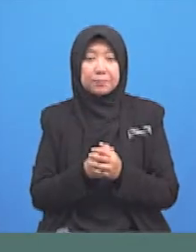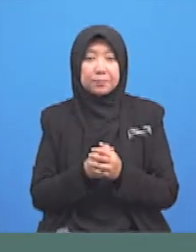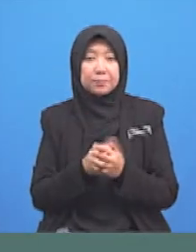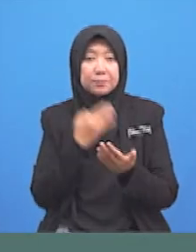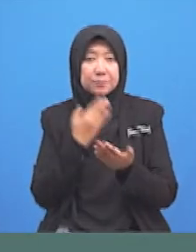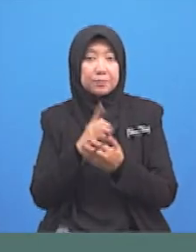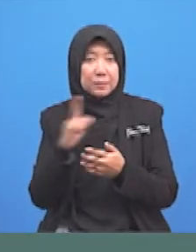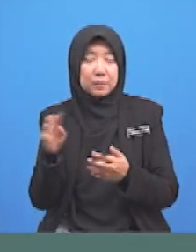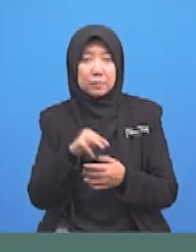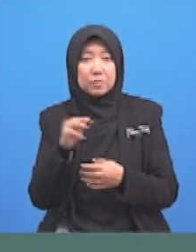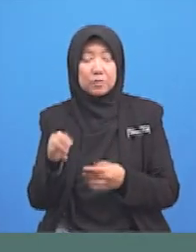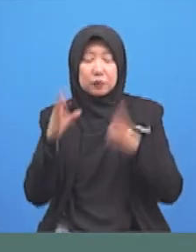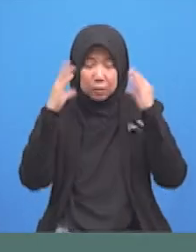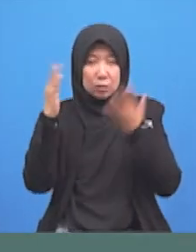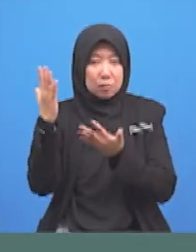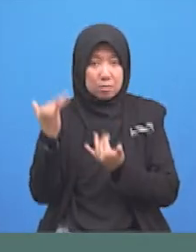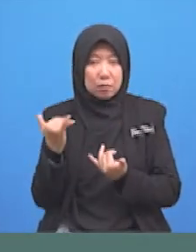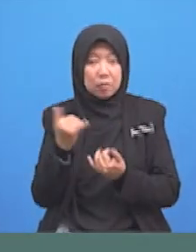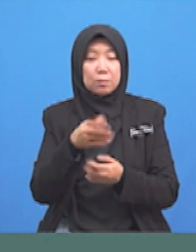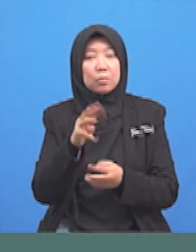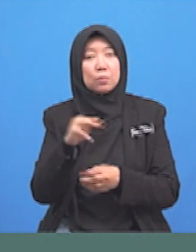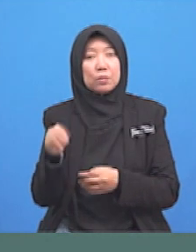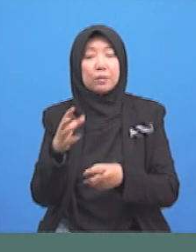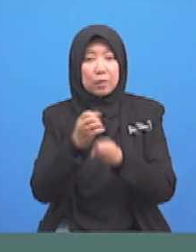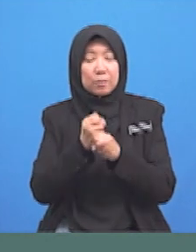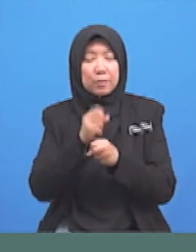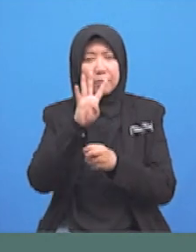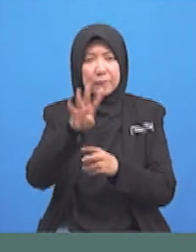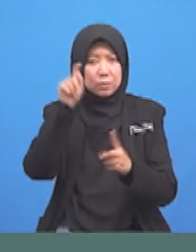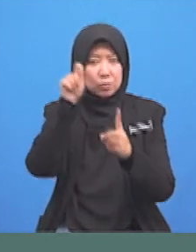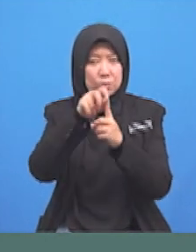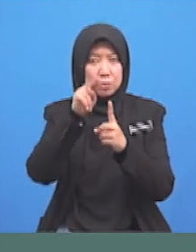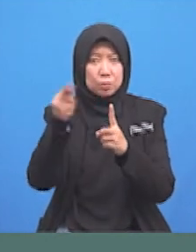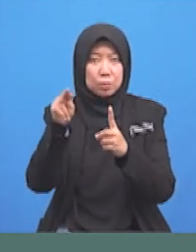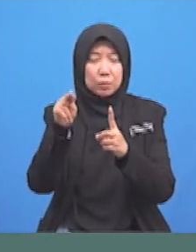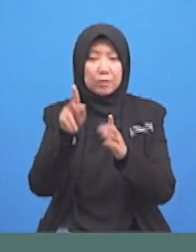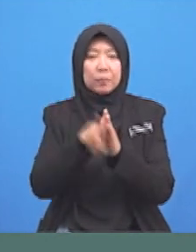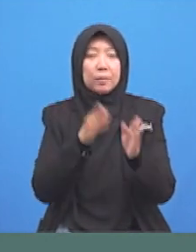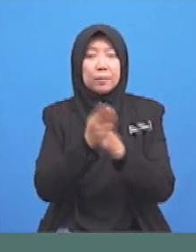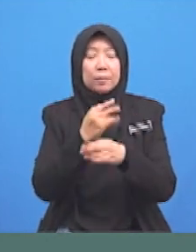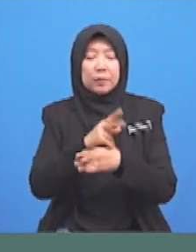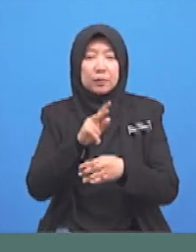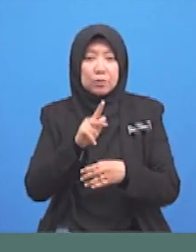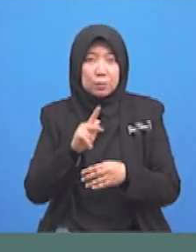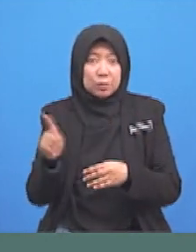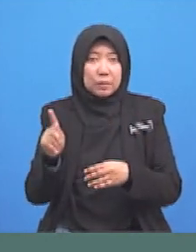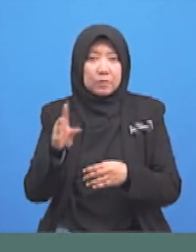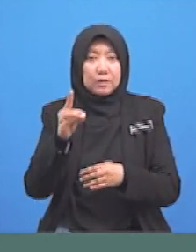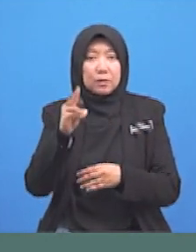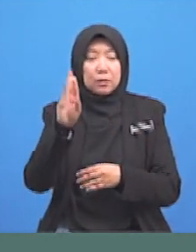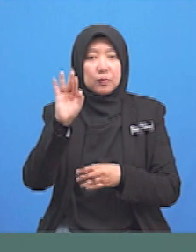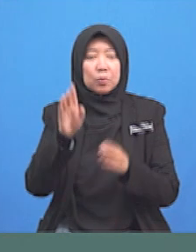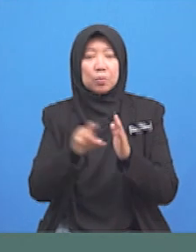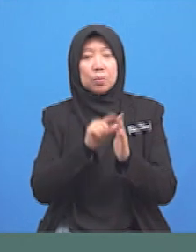murid-murid, cikgu harap kamu dapat mengingat empat tujuan pembentukan durbar ini dengan menggunakan